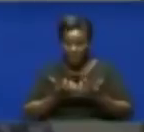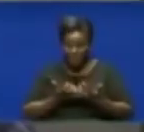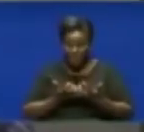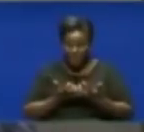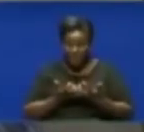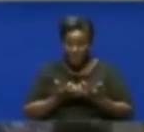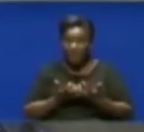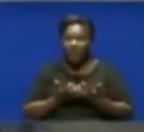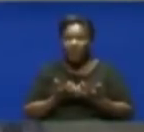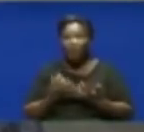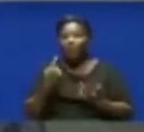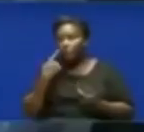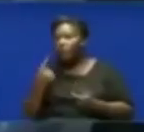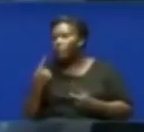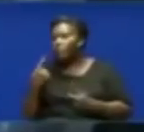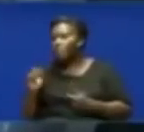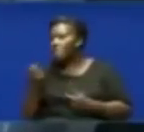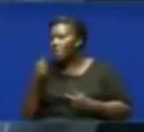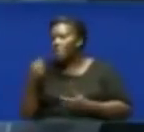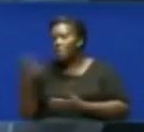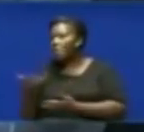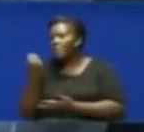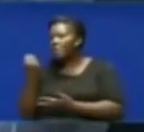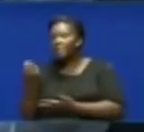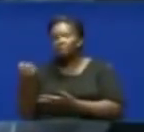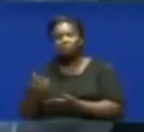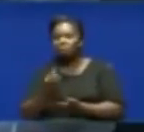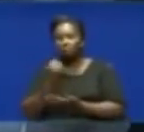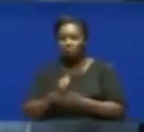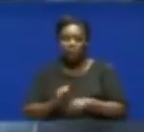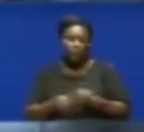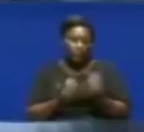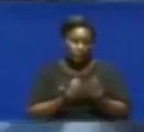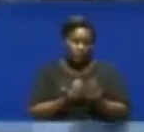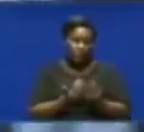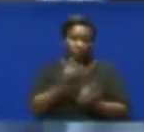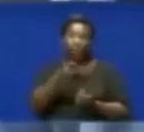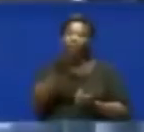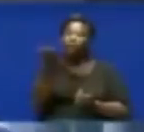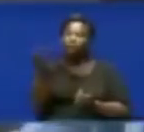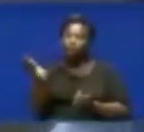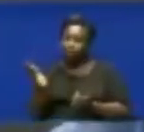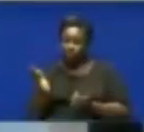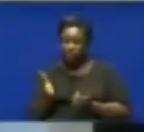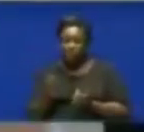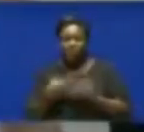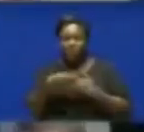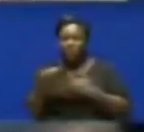imekuwa haipatikani. Sasa tunaomba tu watu wenye maduka wasiwaumize wananchi.